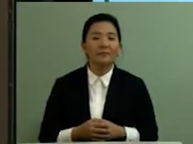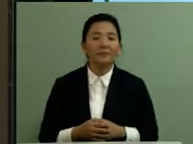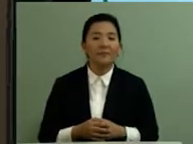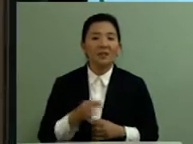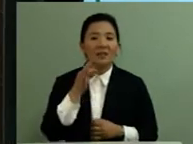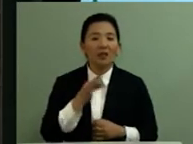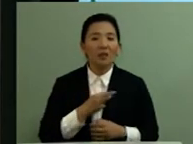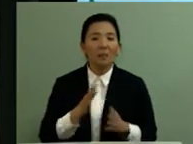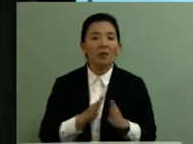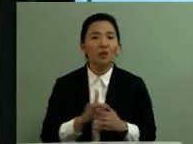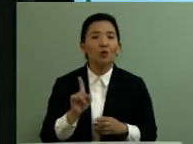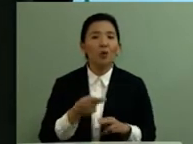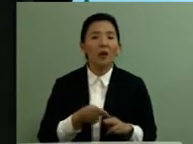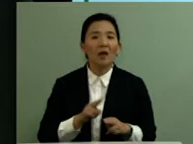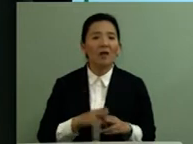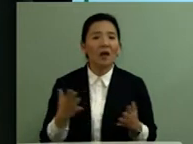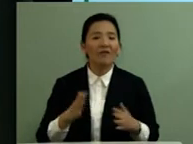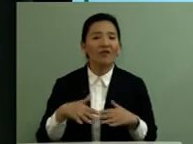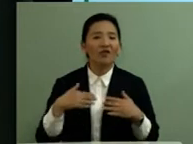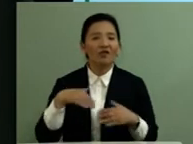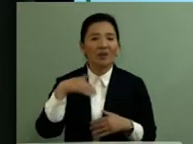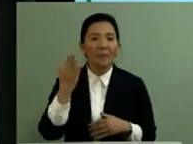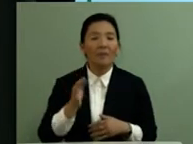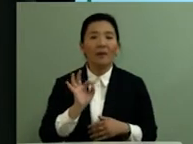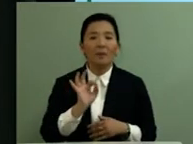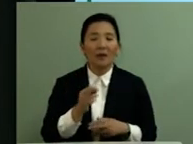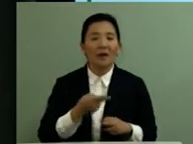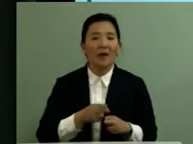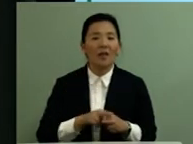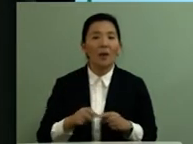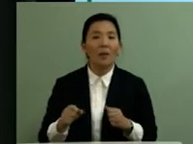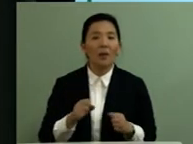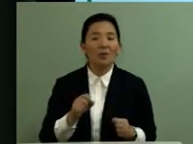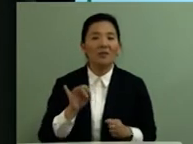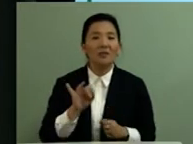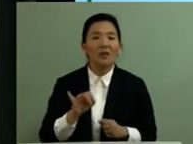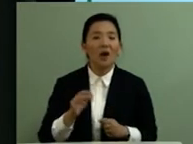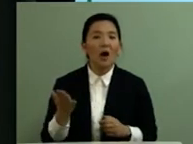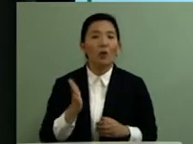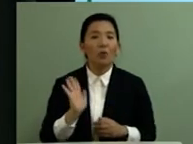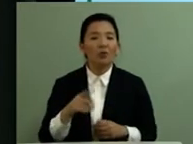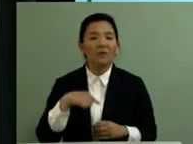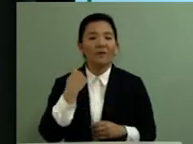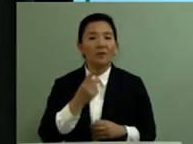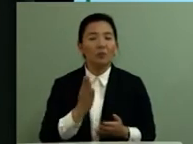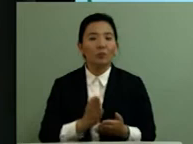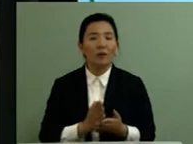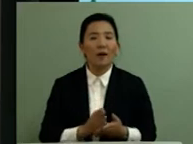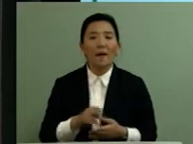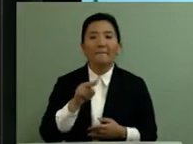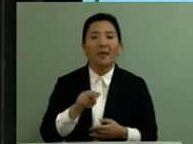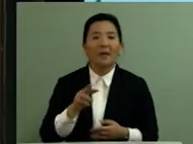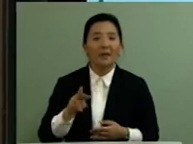Скажите мне, пожалуйста, что это за величина? Правильно, это плотность. И формула какой вид будет иметь?